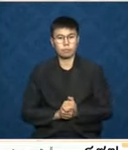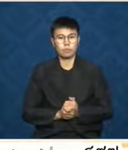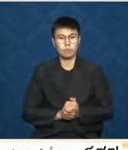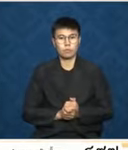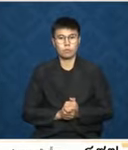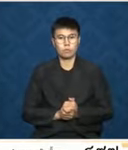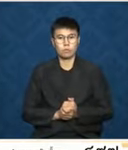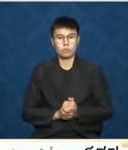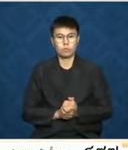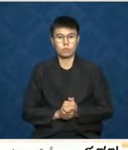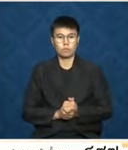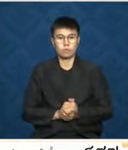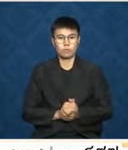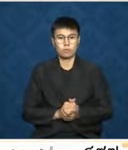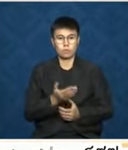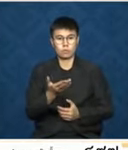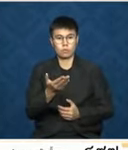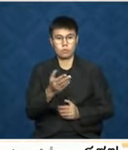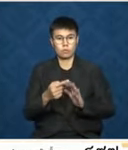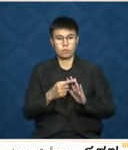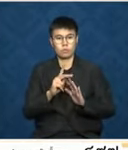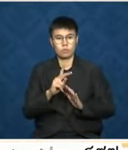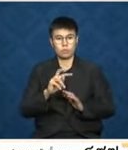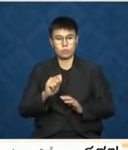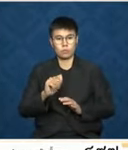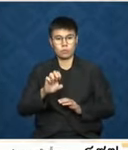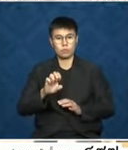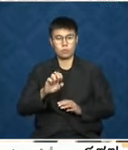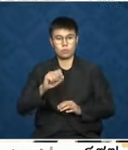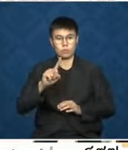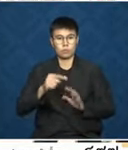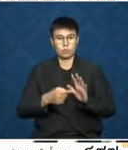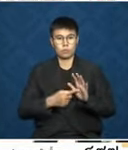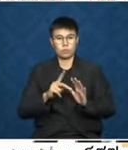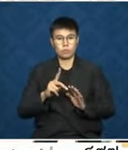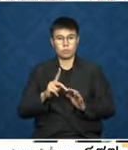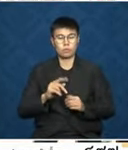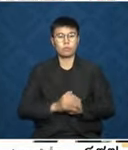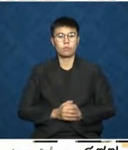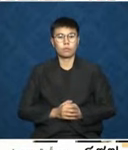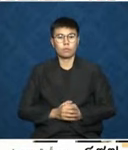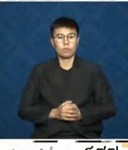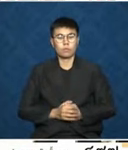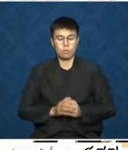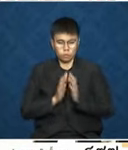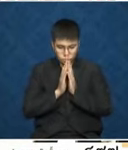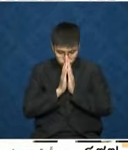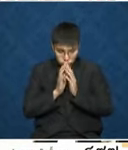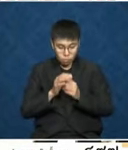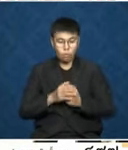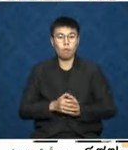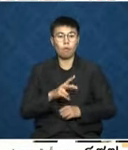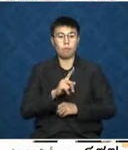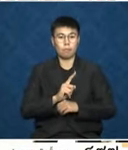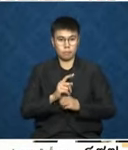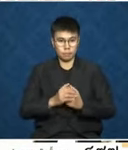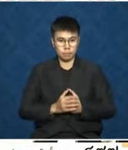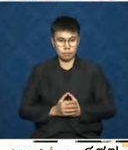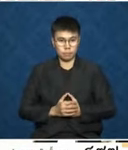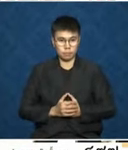ครับขอเชิญคุณกิตติศักดิ์คณาสวัสดิ์ครับกราบเรียนท่านประธานสภาที่